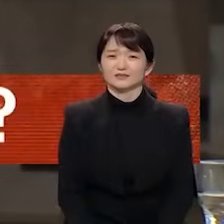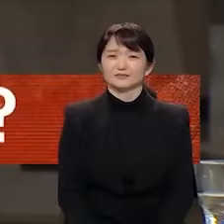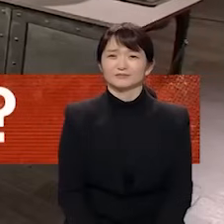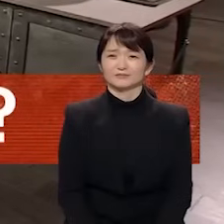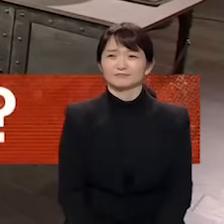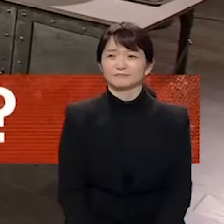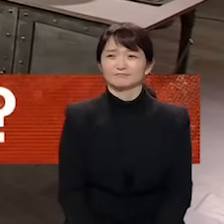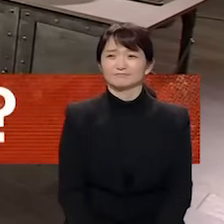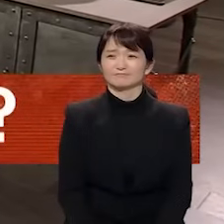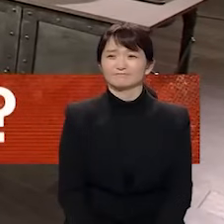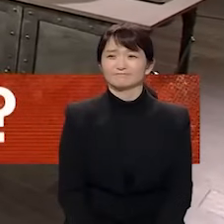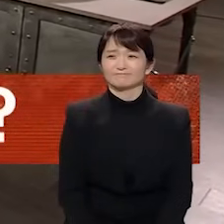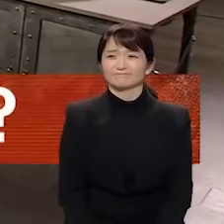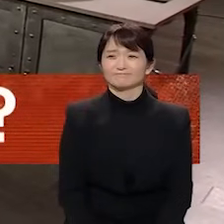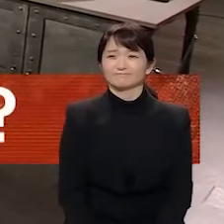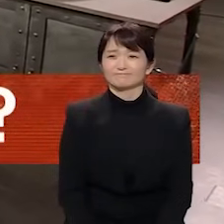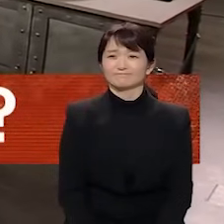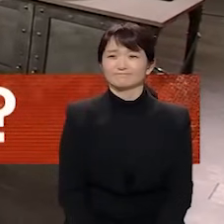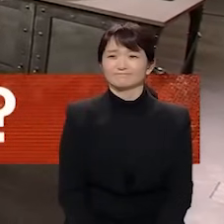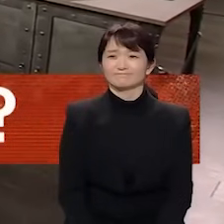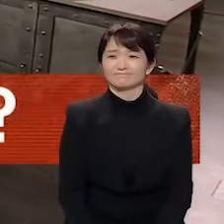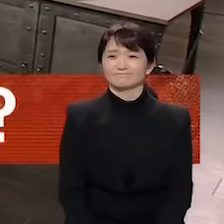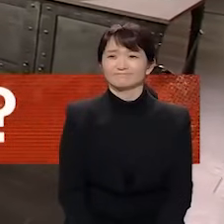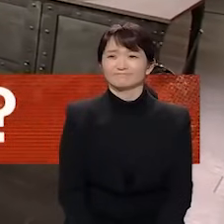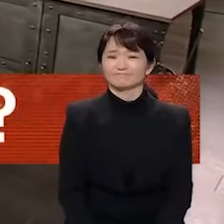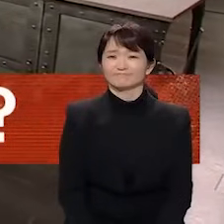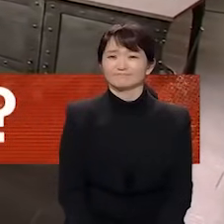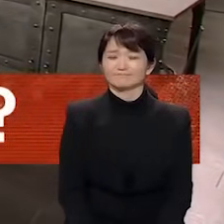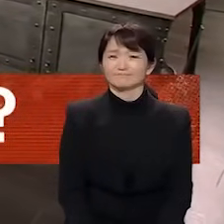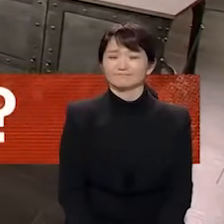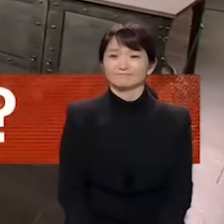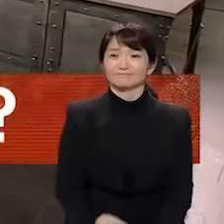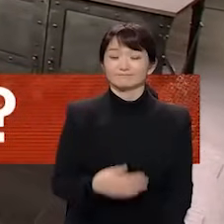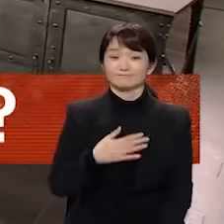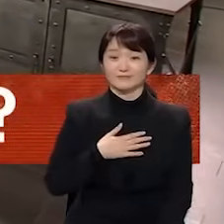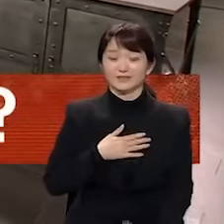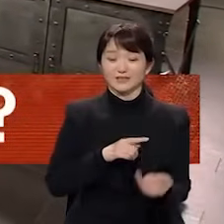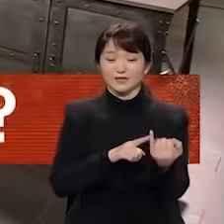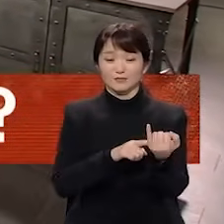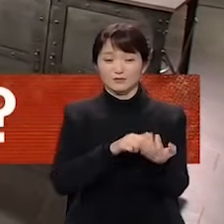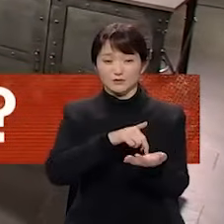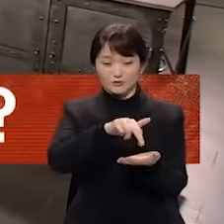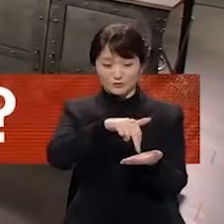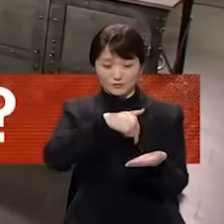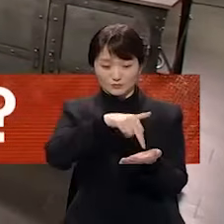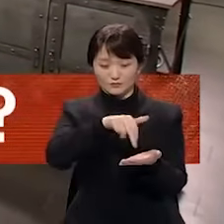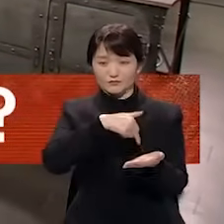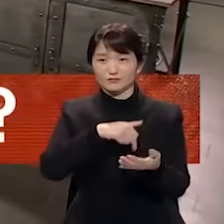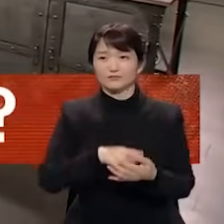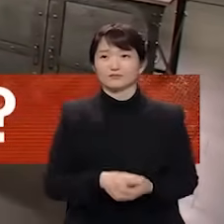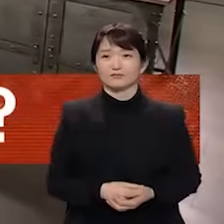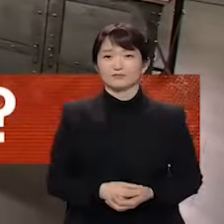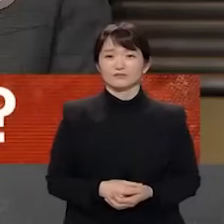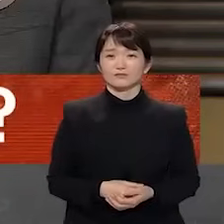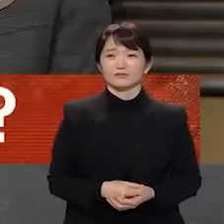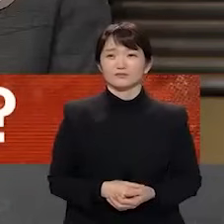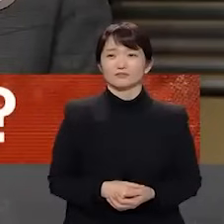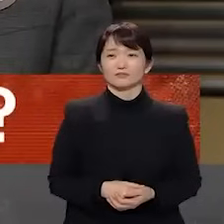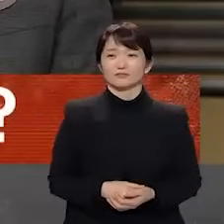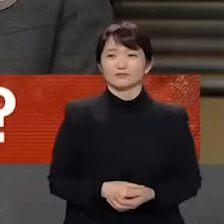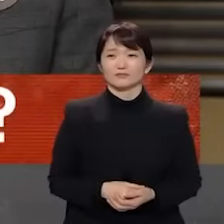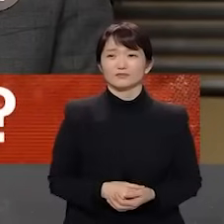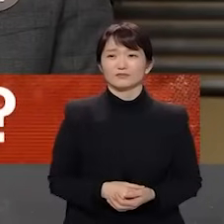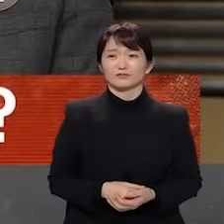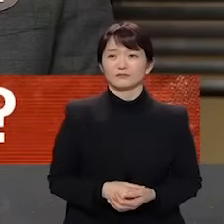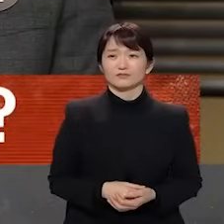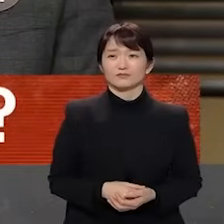자 사님 제가 이분 하고 이제 이렇게 톡으로 대화를 했는데 아까 이런 식의 어떤 반응이